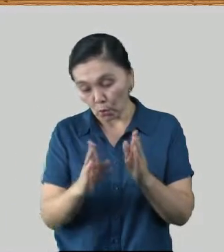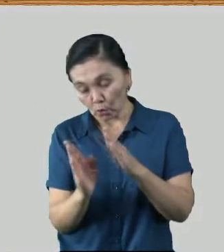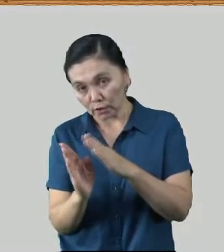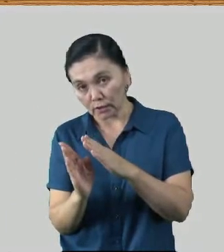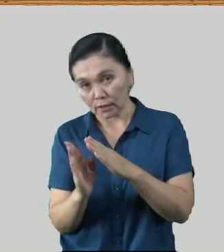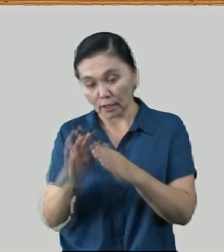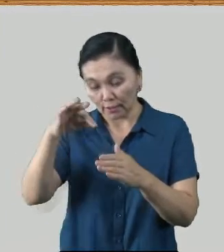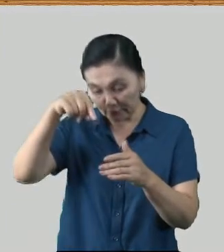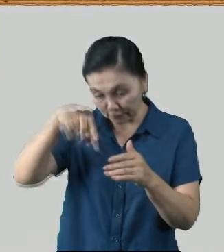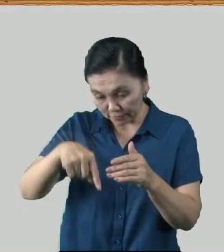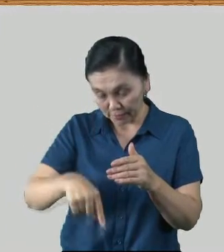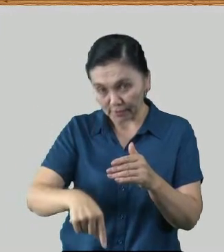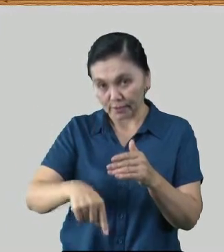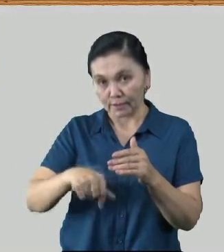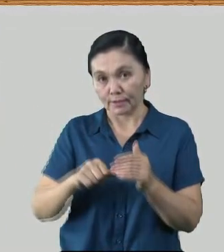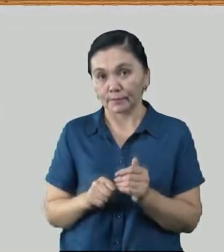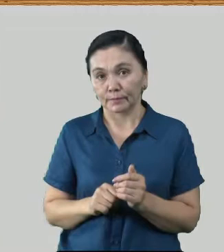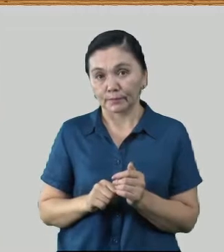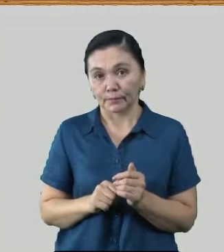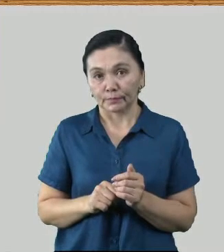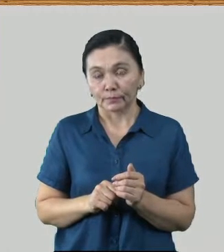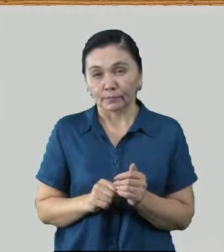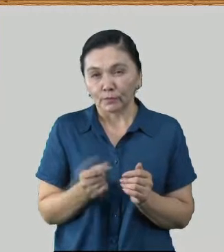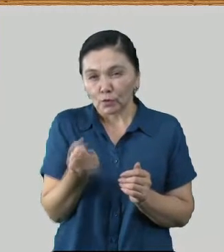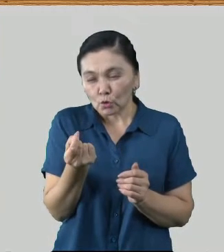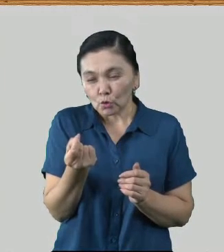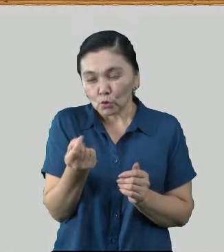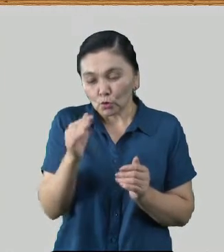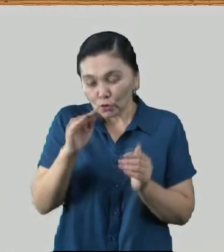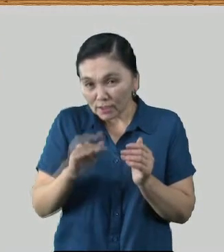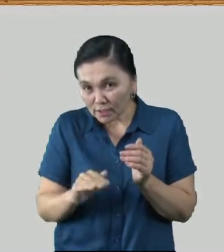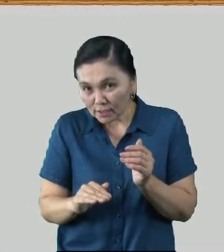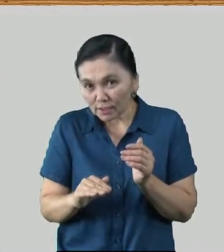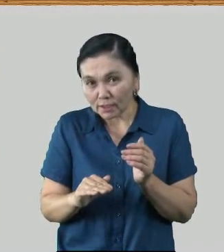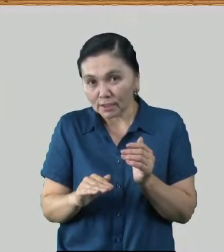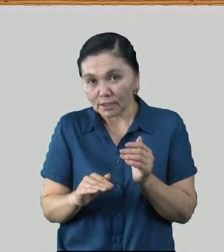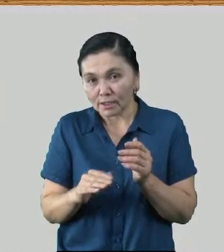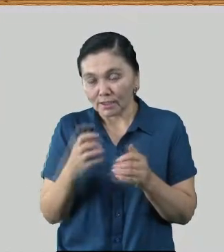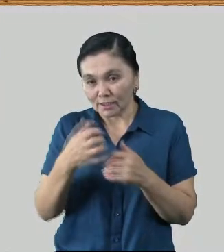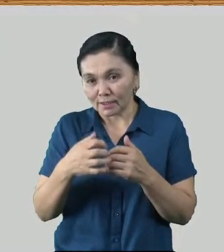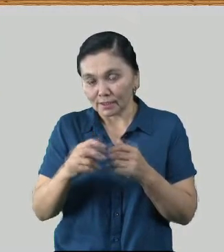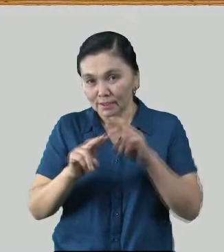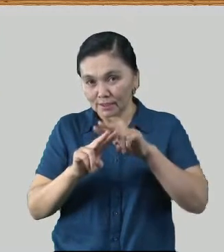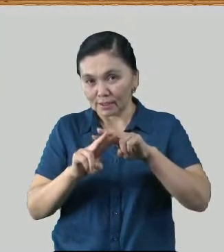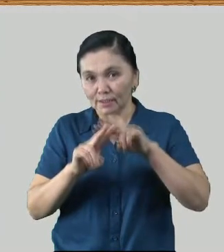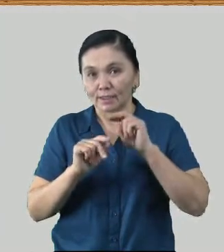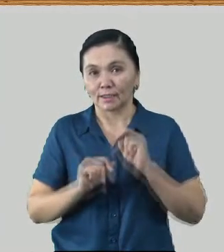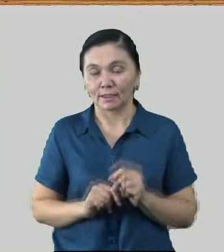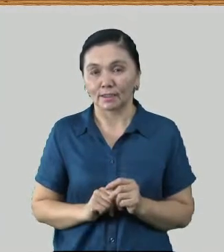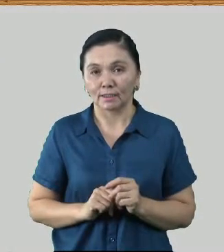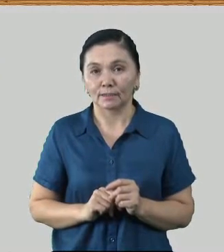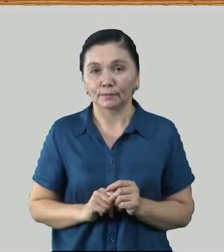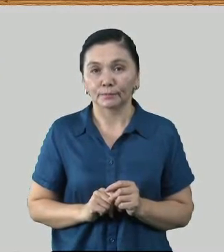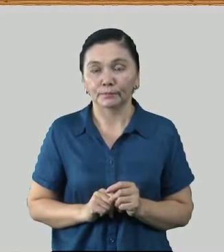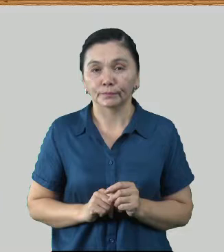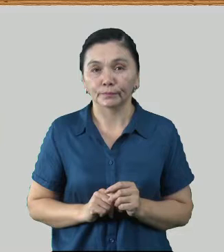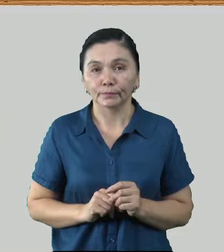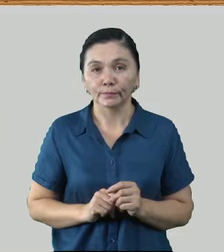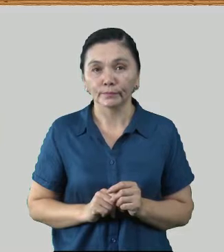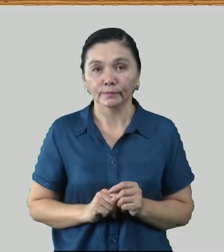наклонно вниз, чуть ниже середины клетки.